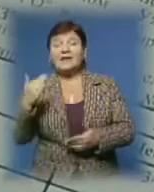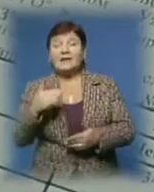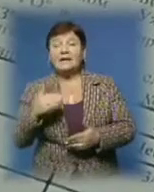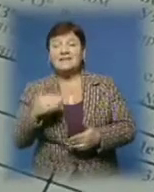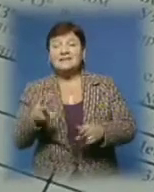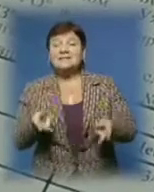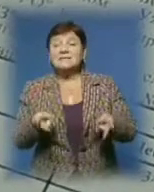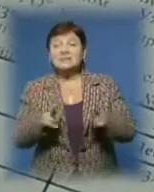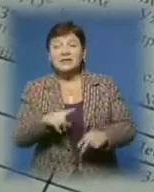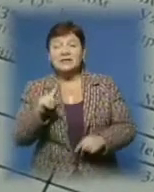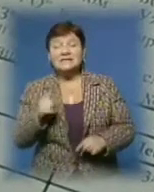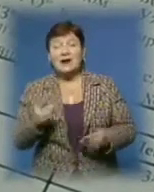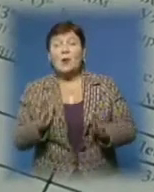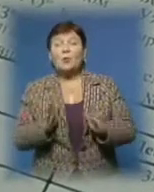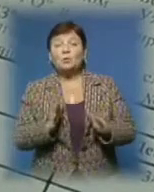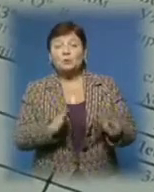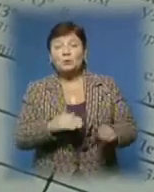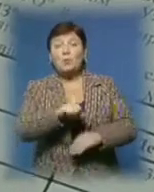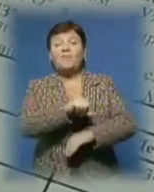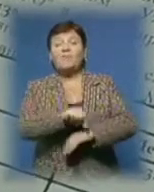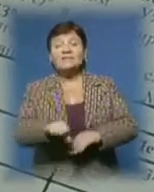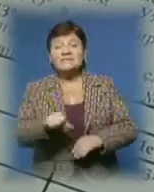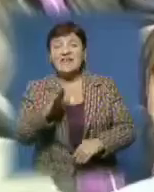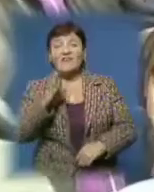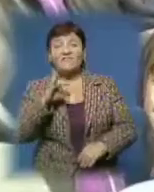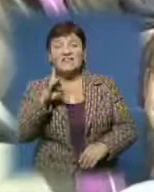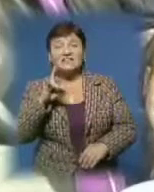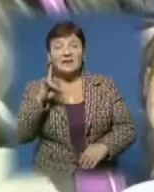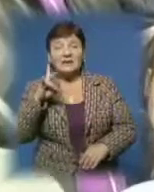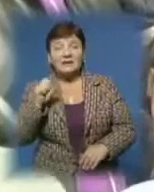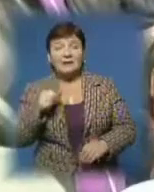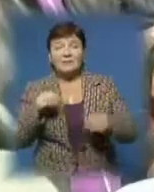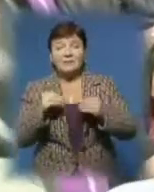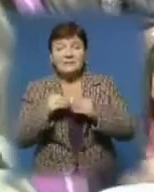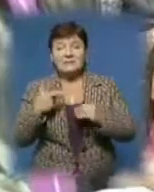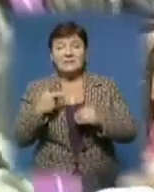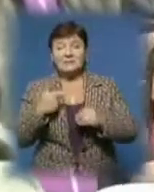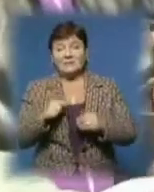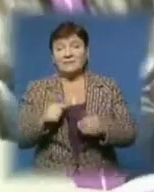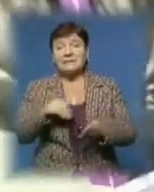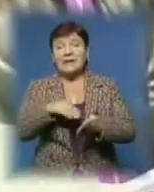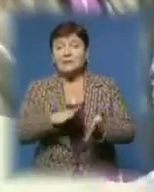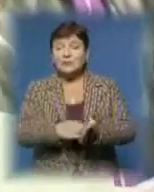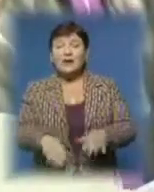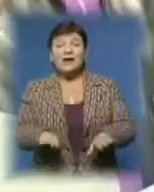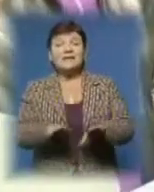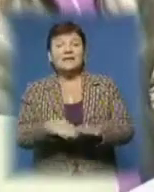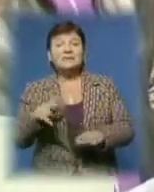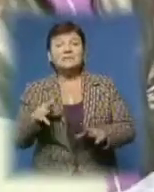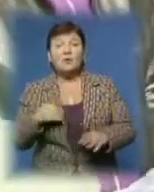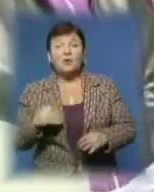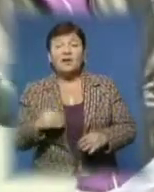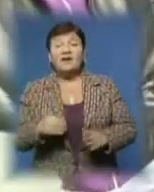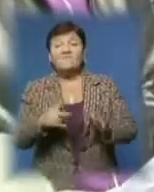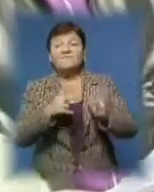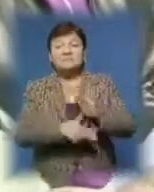автоматично залишилися за мешканцями гуртожитку по вулиці Верещагіна, 10, де зареєстроване дочірнє підприємство. Відтак до свого боргу у розмірі